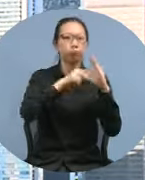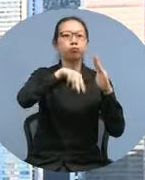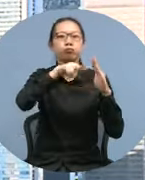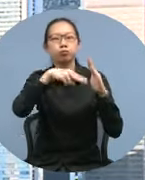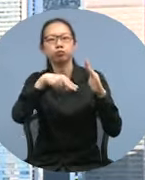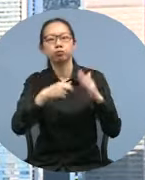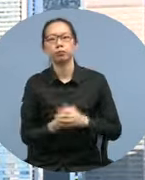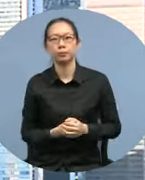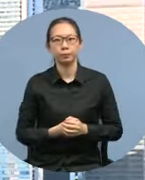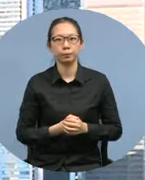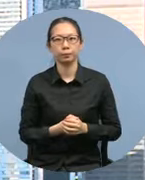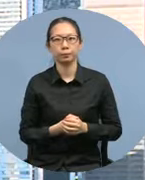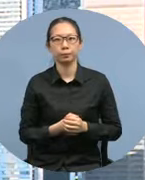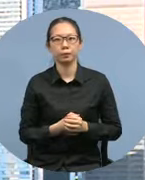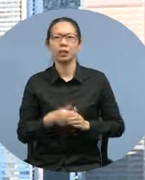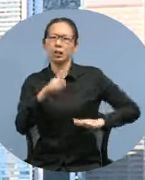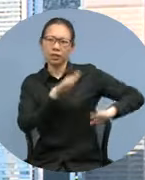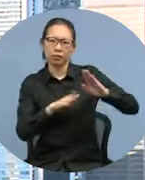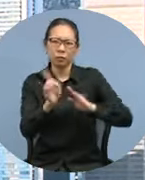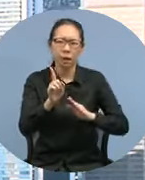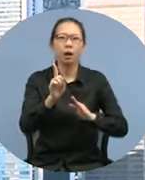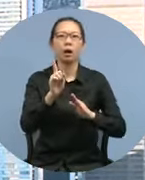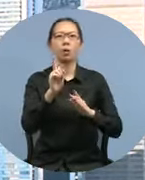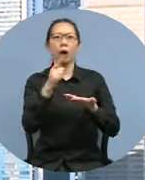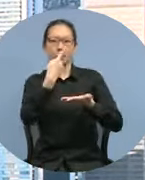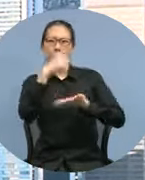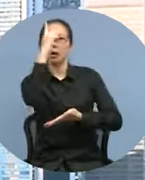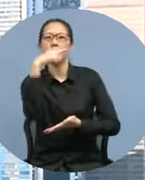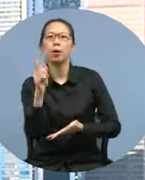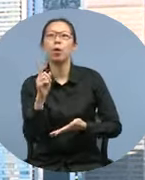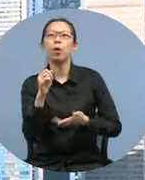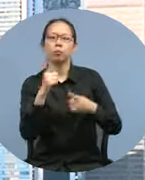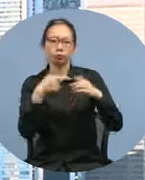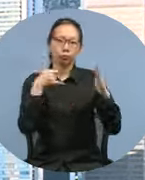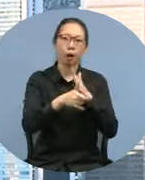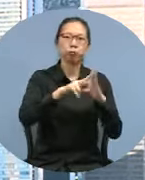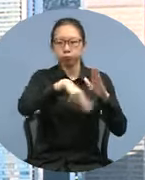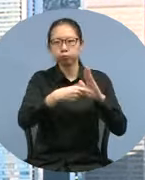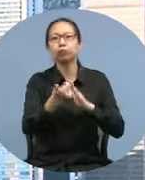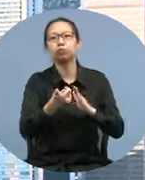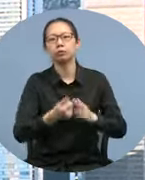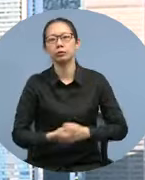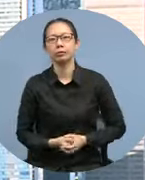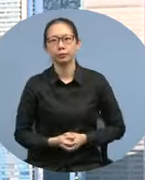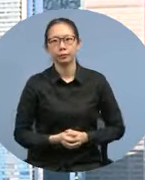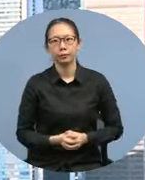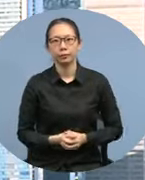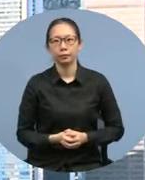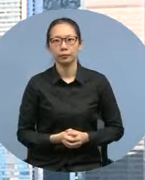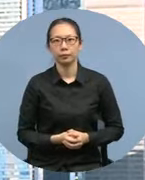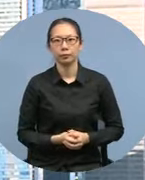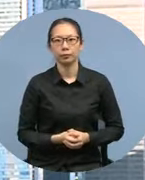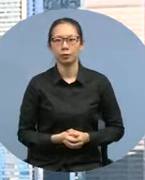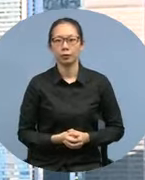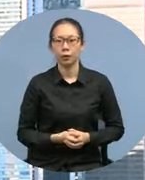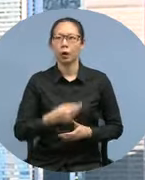什麼情形之下，由哪一個去核准才能夠用，所以應該是可以釋除